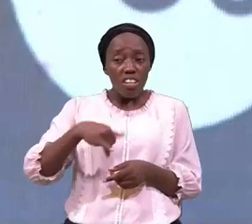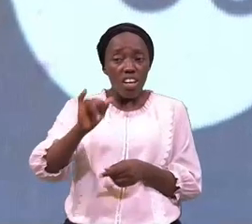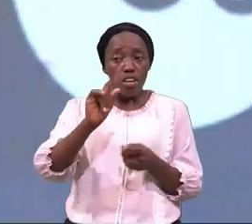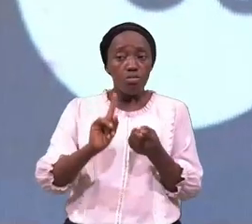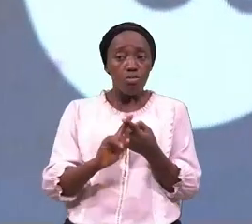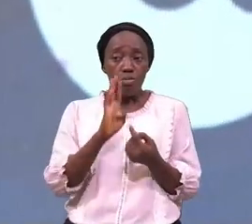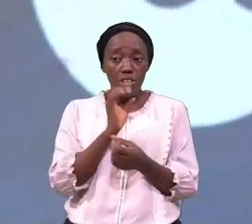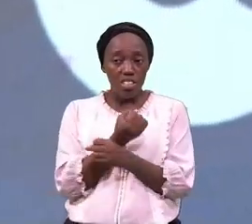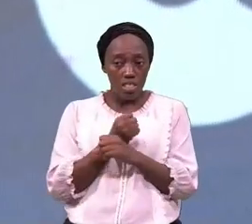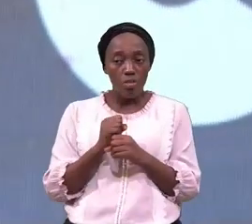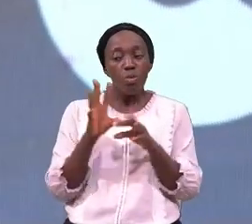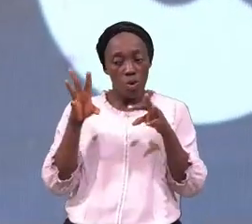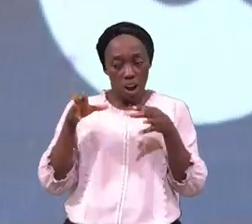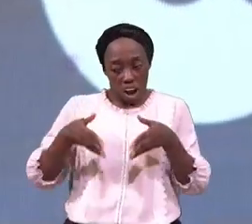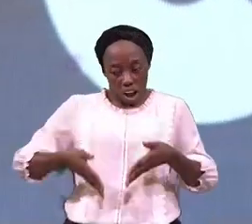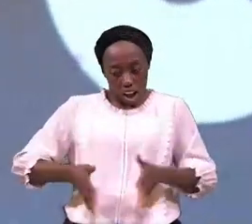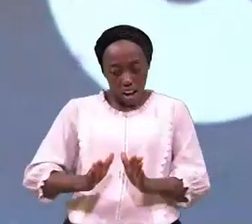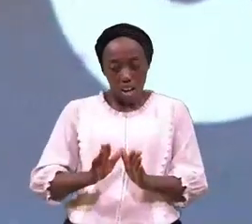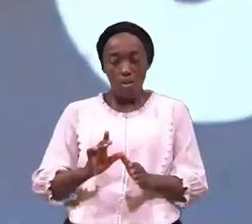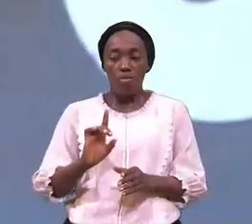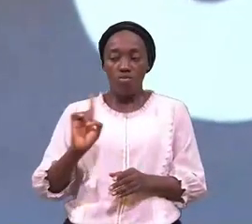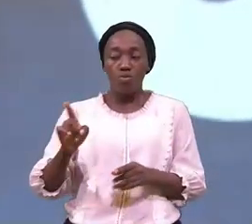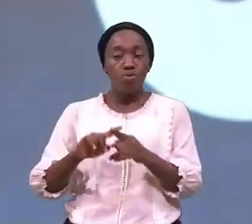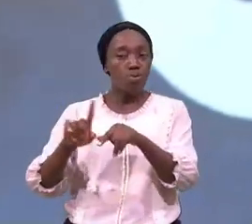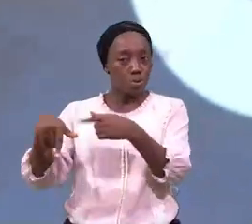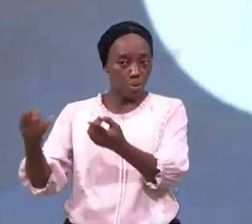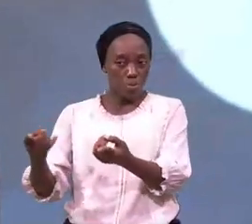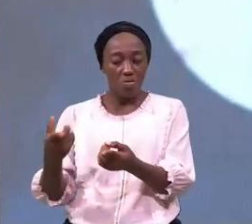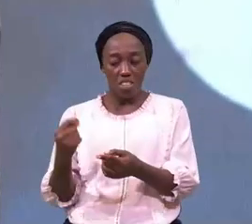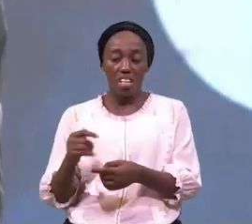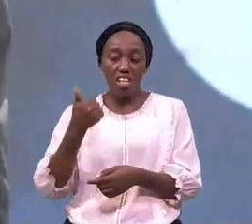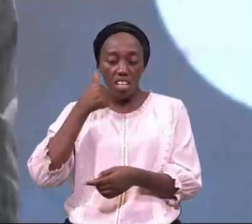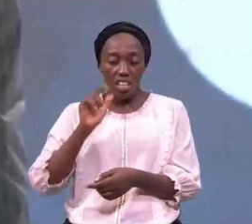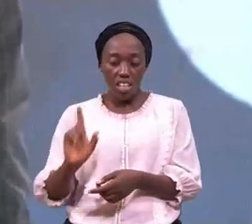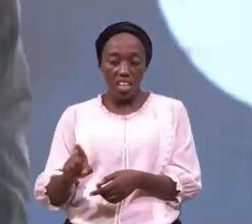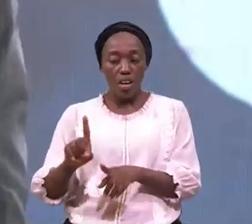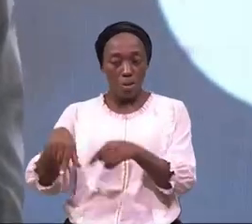Avant, tu disais, maintenant tu peux aller, mais reviens avant minuit. Et la fille sort.